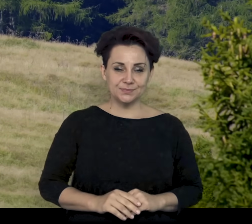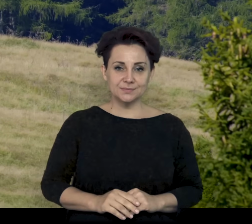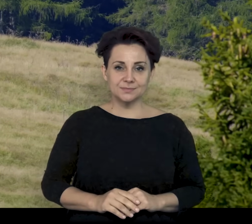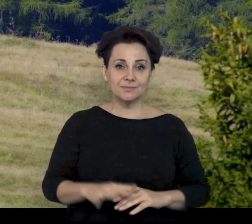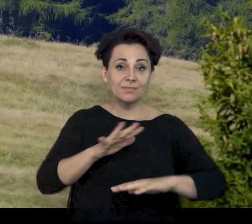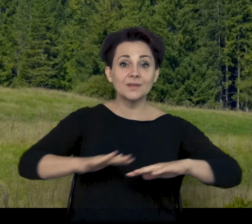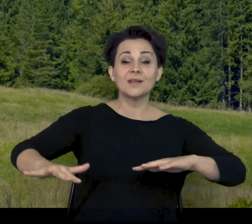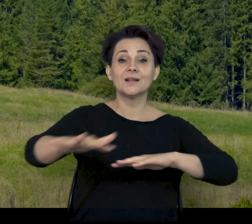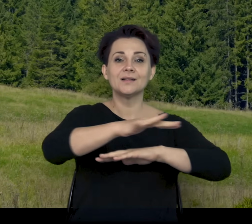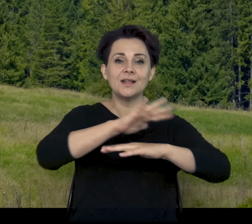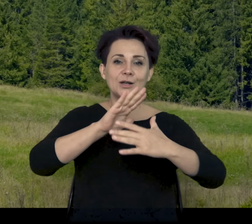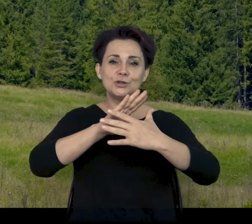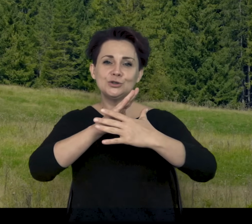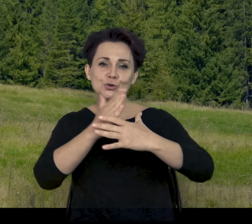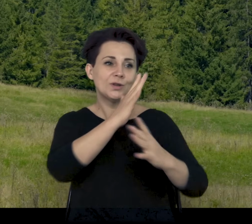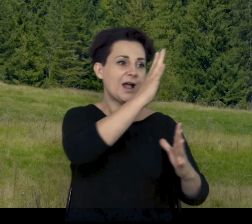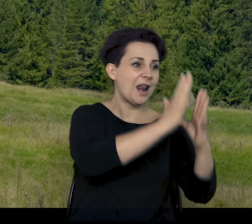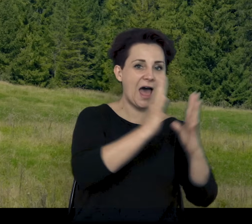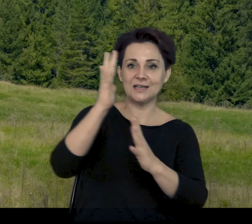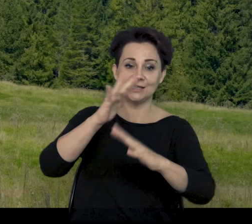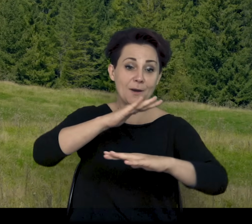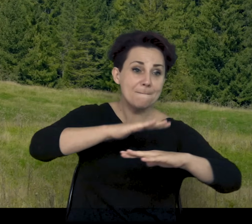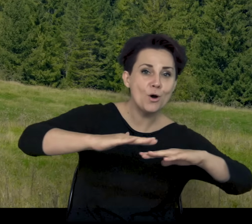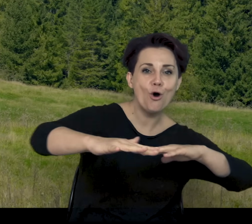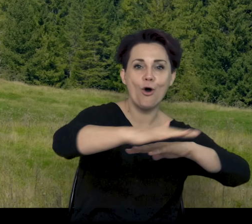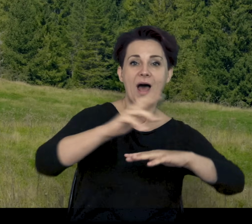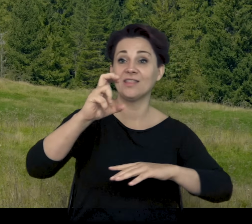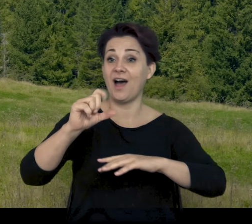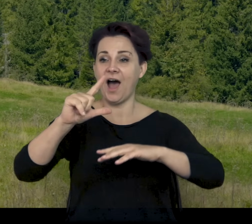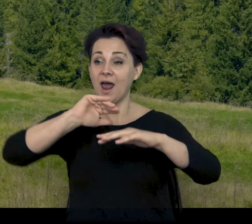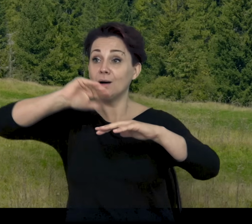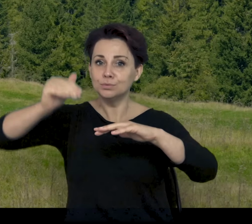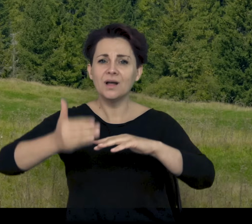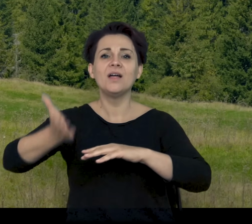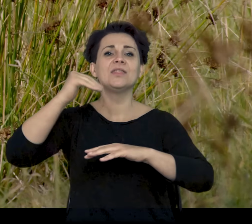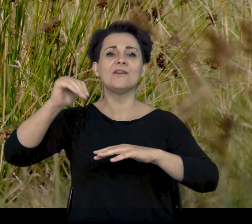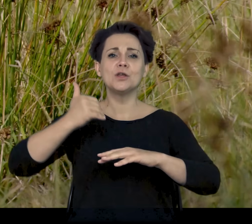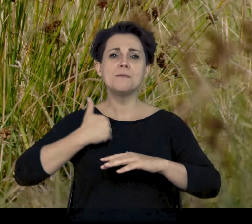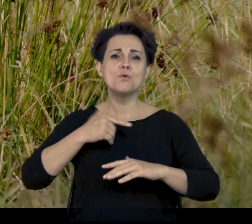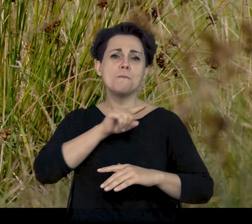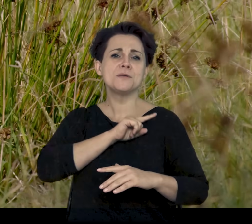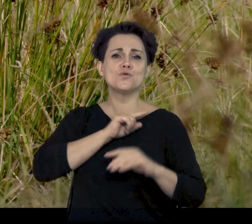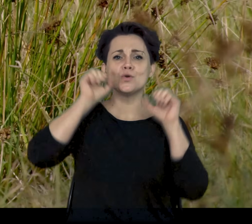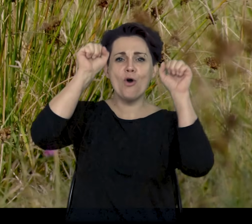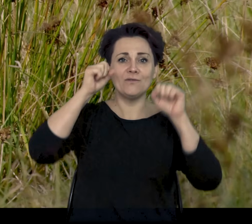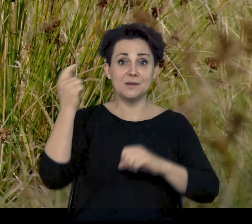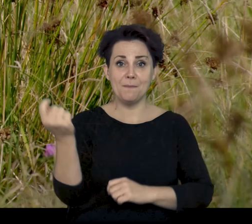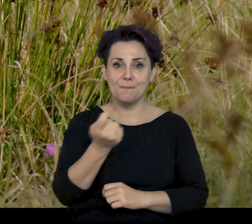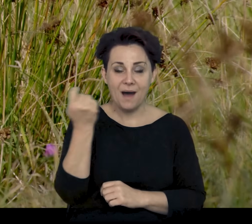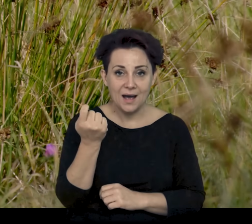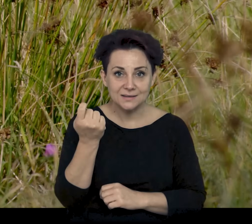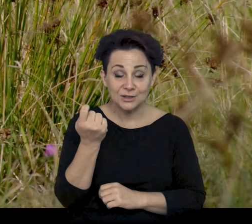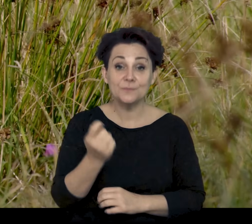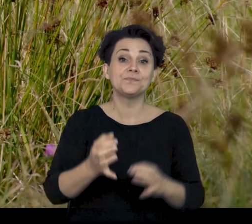Na terenie śródleśnych polan i hal, stanowiących pozostałość po gospodarce pasterskiej, prowadzi się